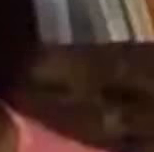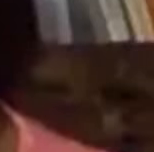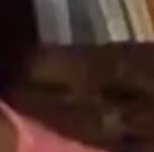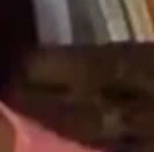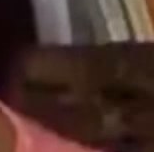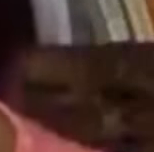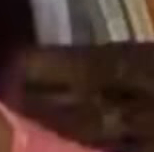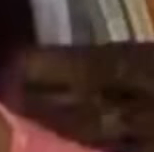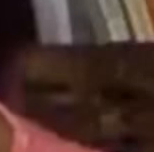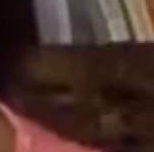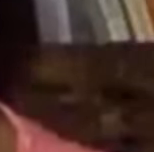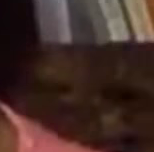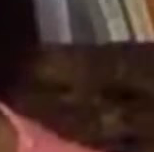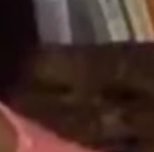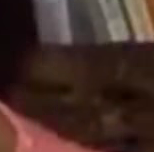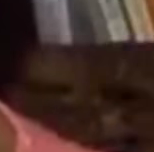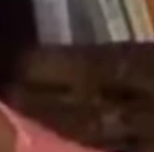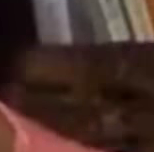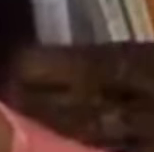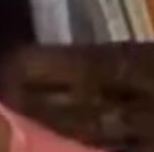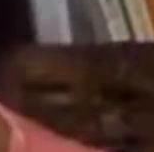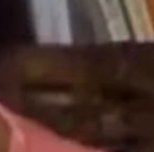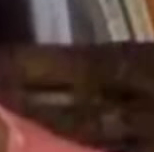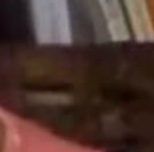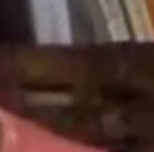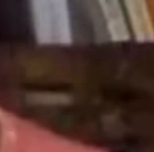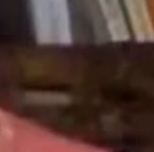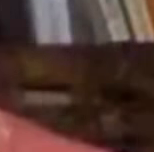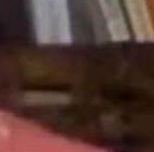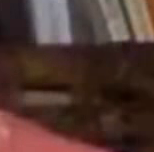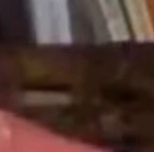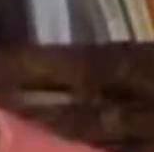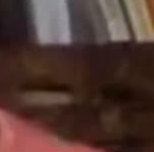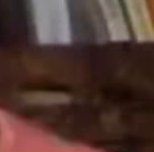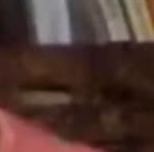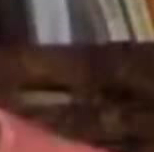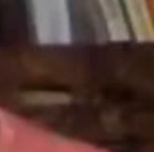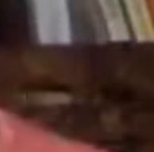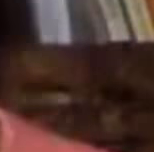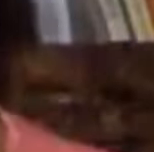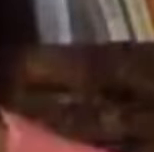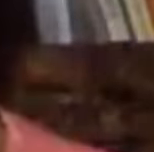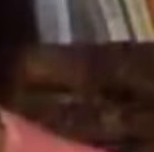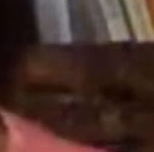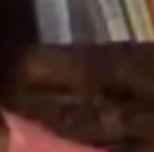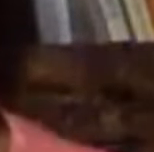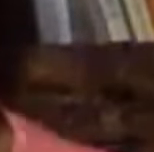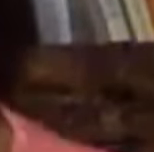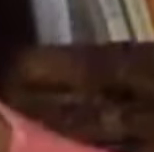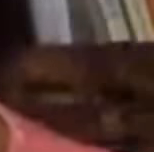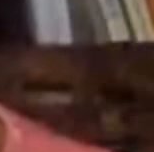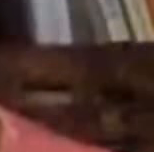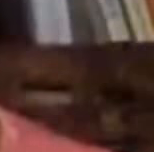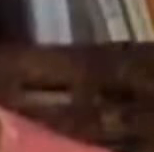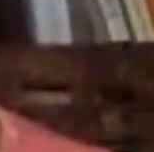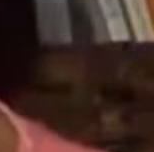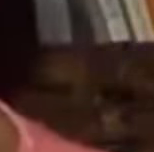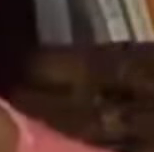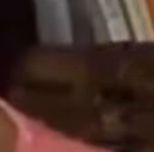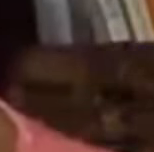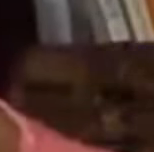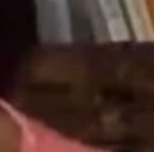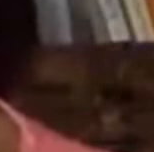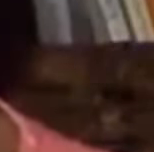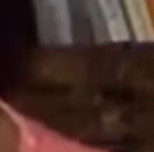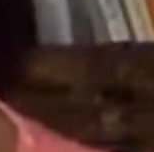At sa katagal-tagal na 20 years, ang kanyang pamamahala, abay dapat lang naman yung mga yain,